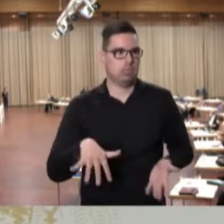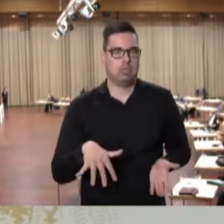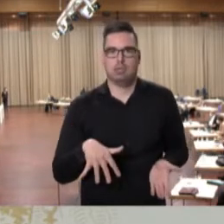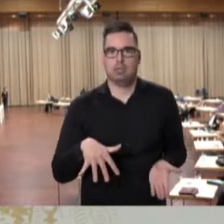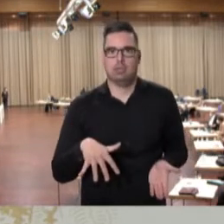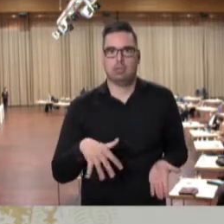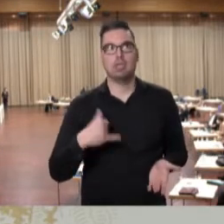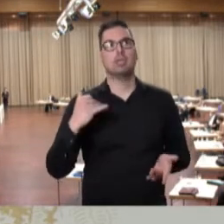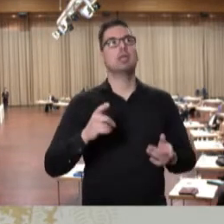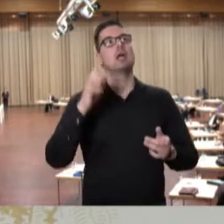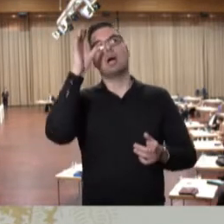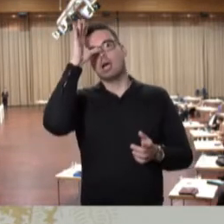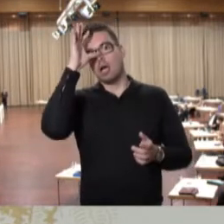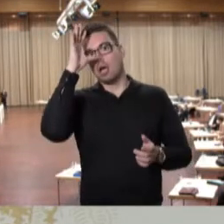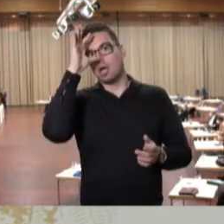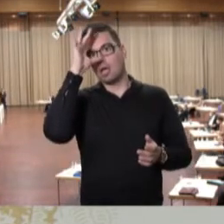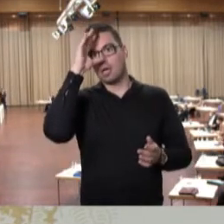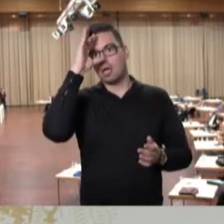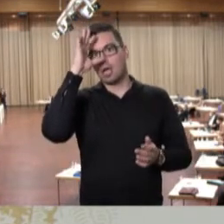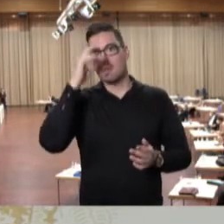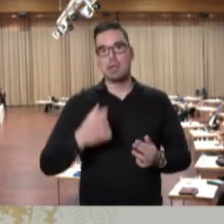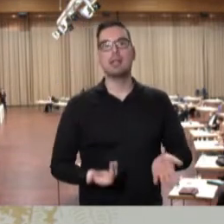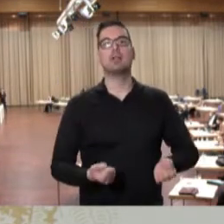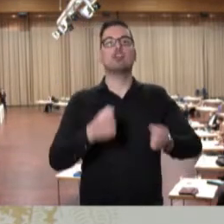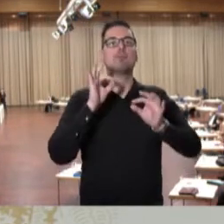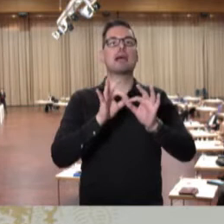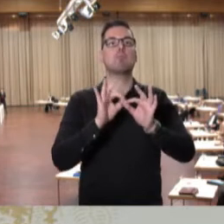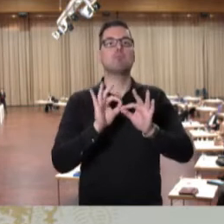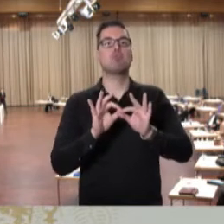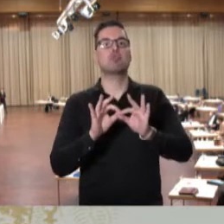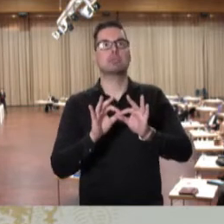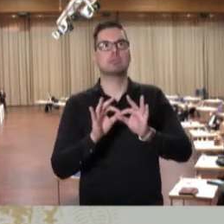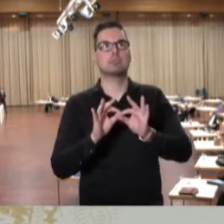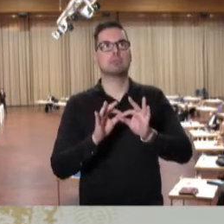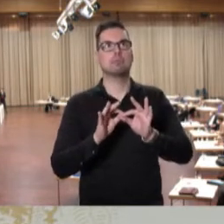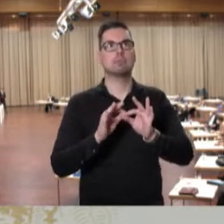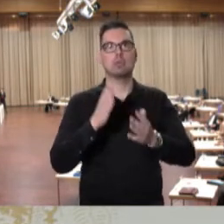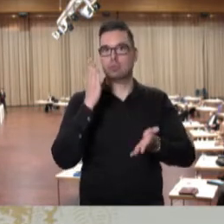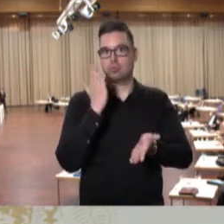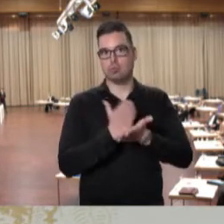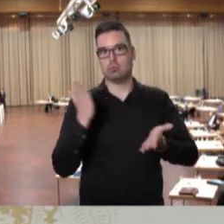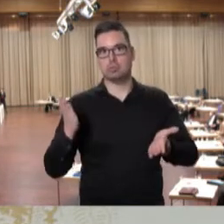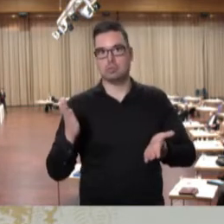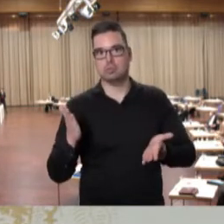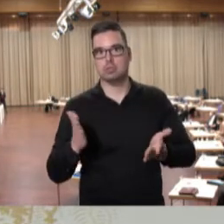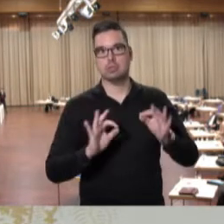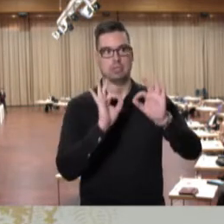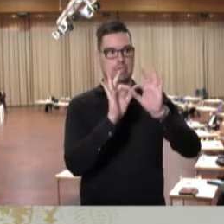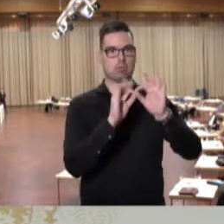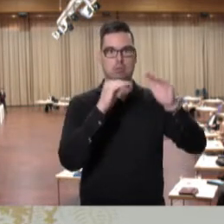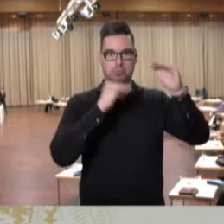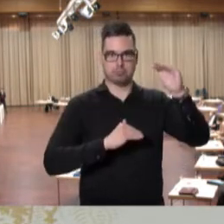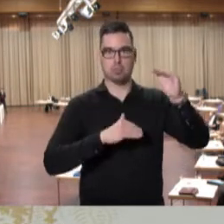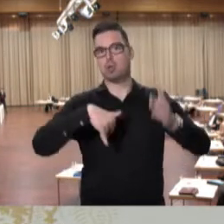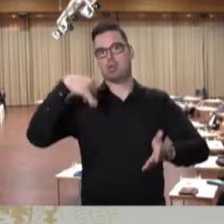wir machen das im april zum schwerpunktthema ende formuliert ganz am ende der tagesordnung räumen wird im hacker